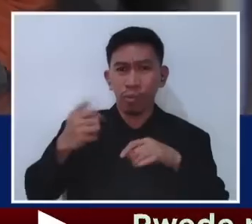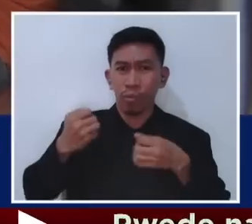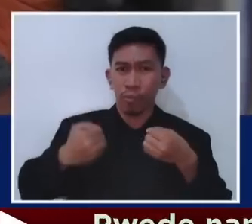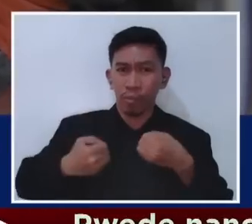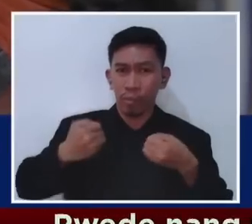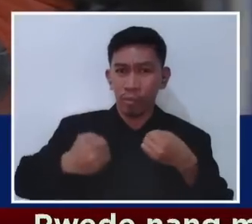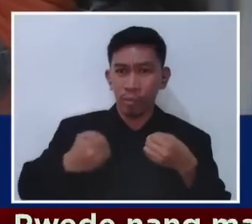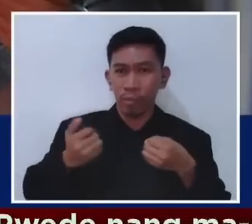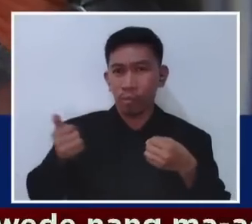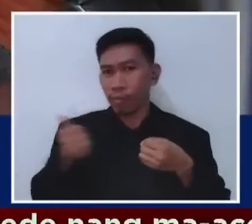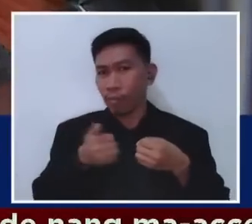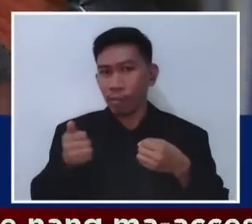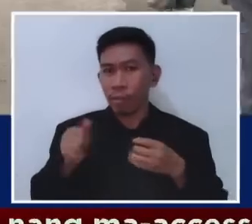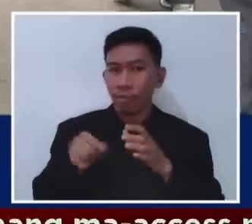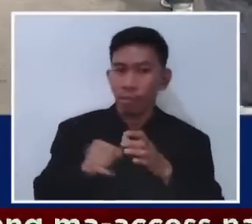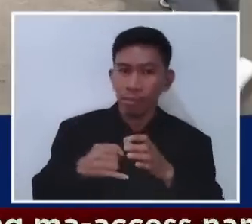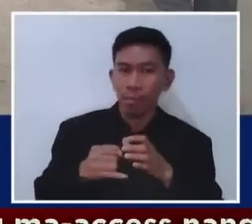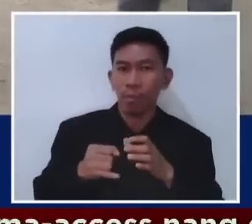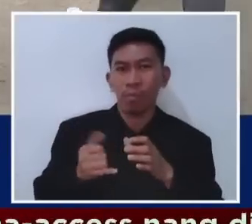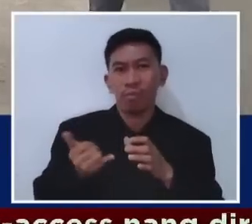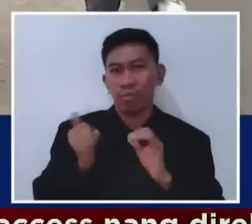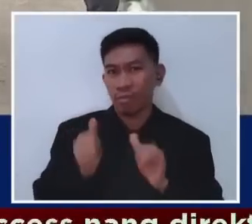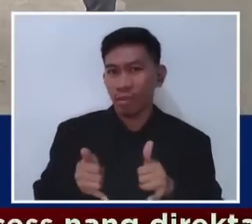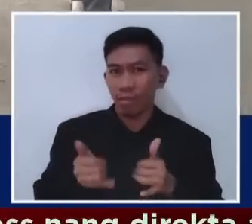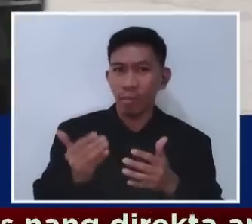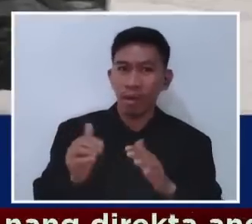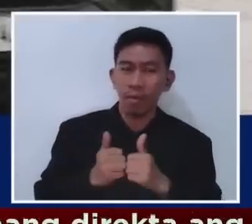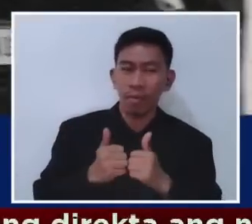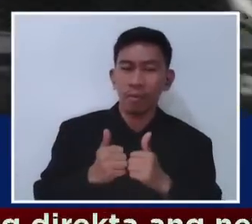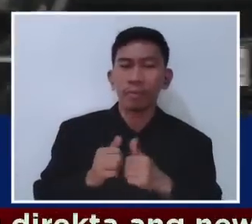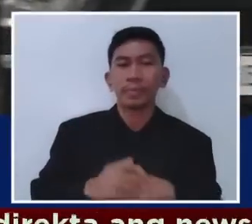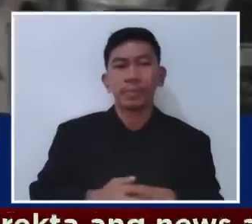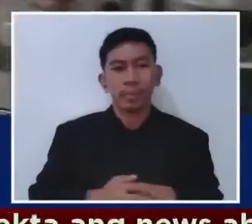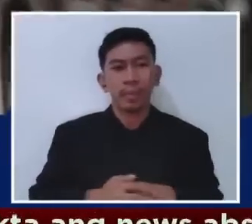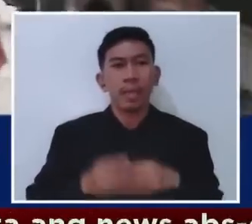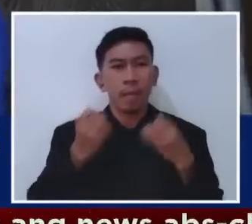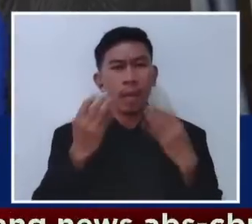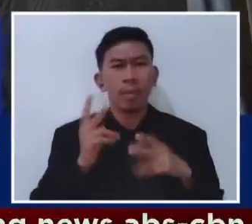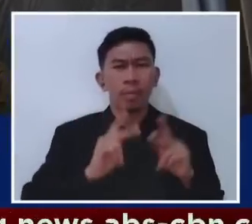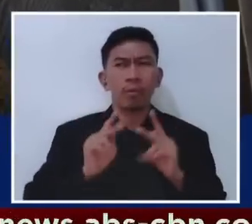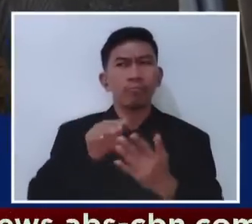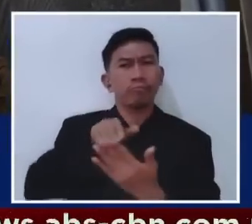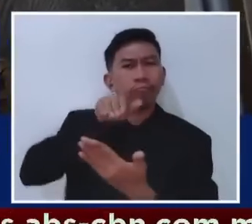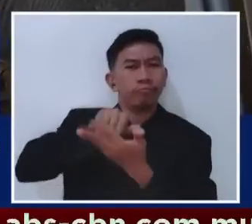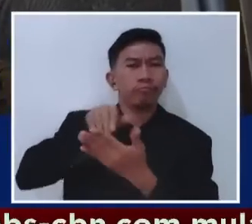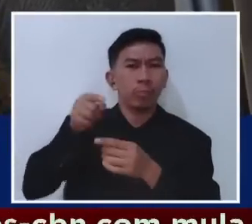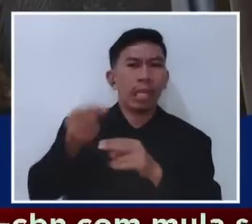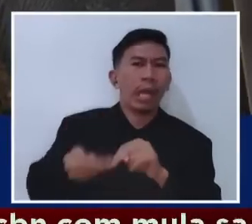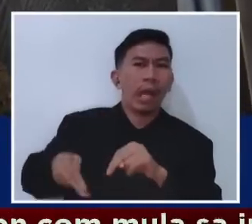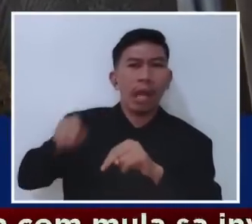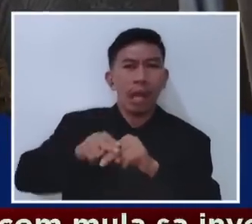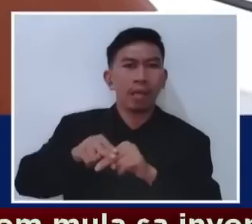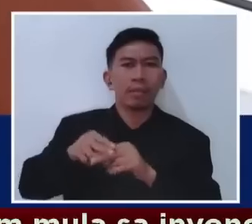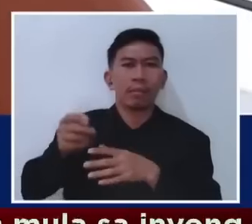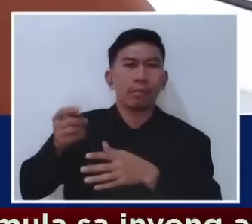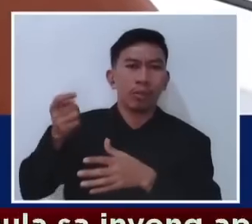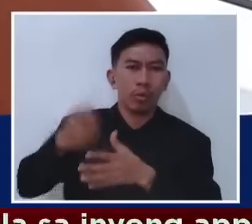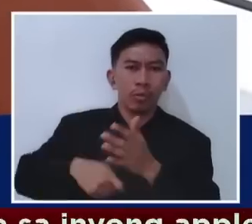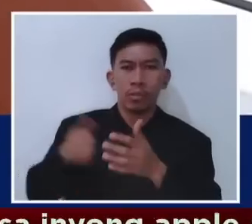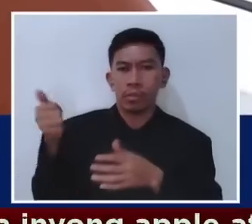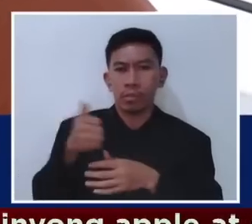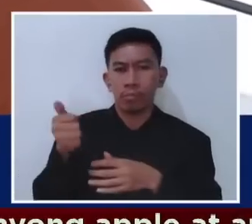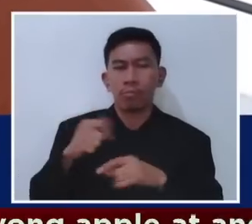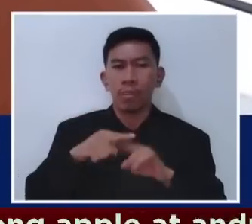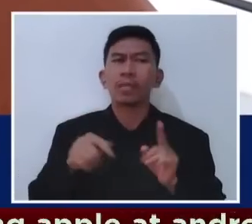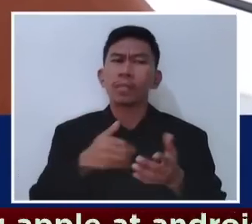product. Maraming kontra sa fare surge pero meron ding naiintindihan ang kalagayan ng mga driver. Masakit po